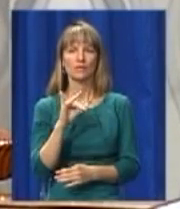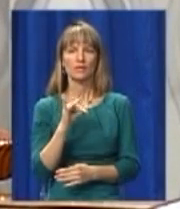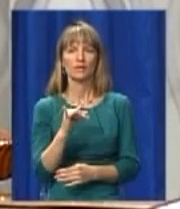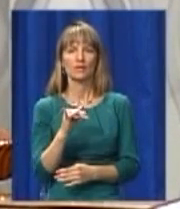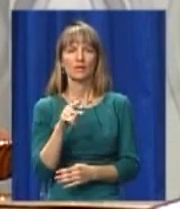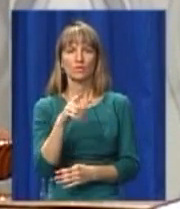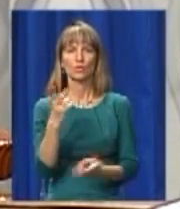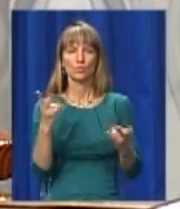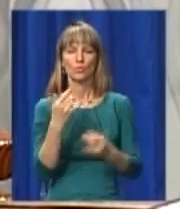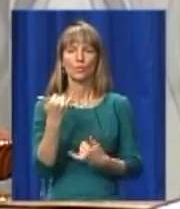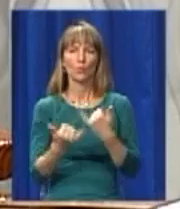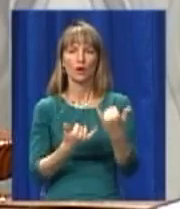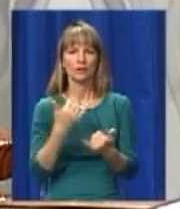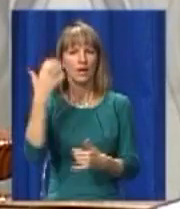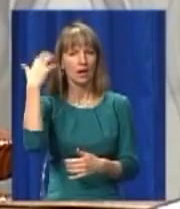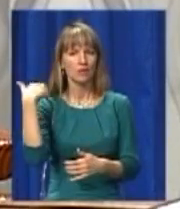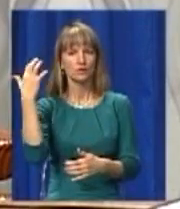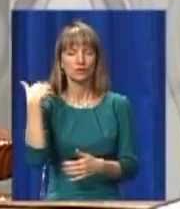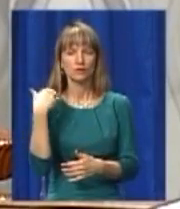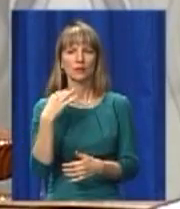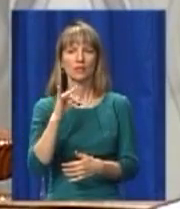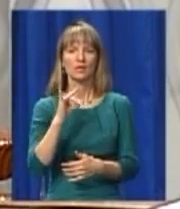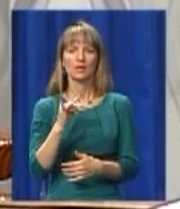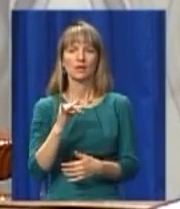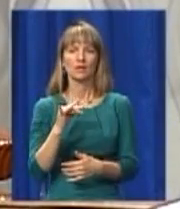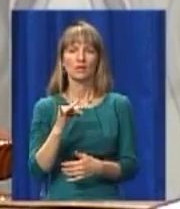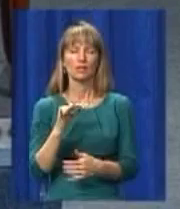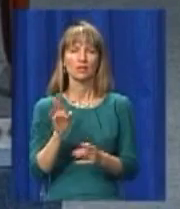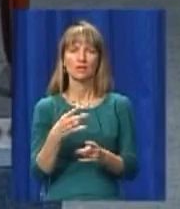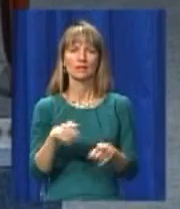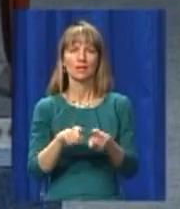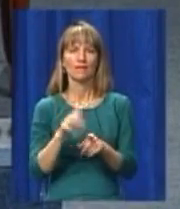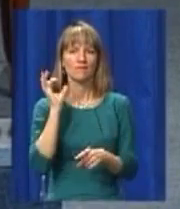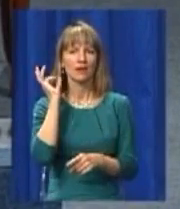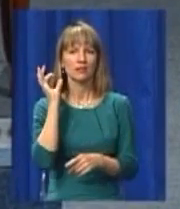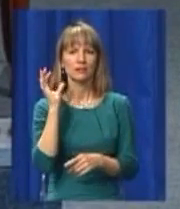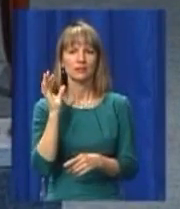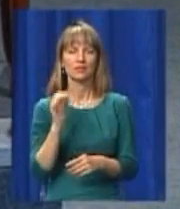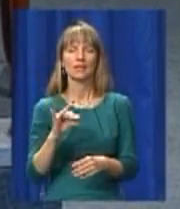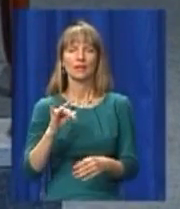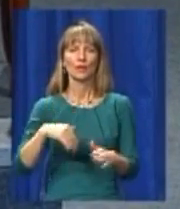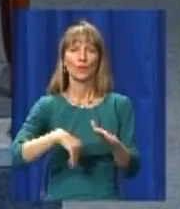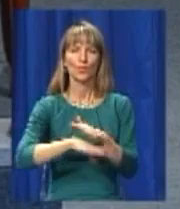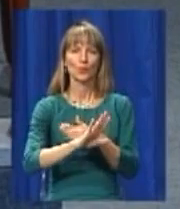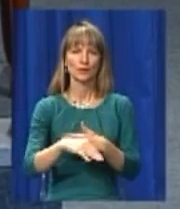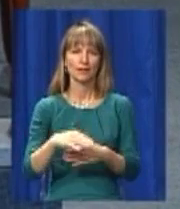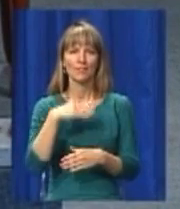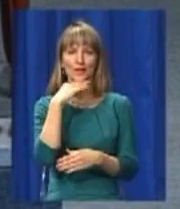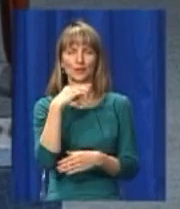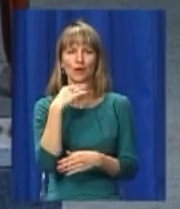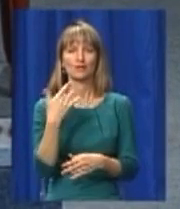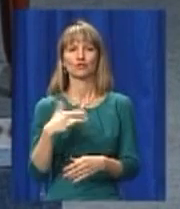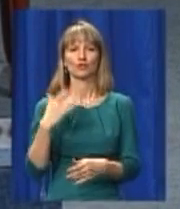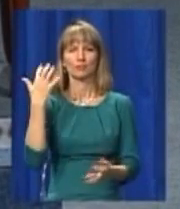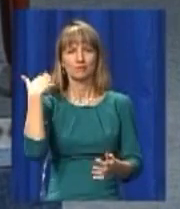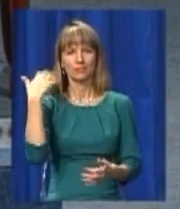за ними надо ухаживать, то есть расчесывать их, а не проснулась утром с такими волосами, и такая сразу, оп, хвостик. Пришла в школу, а нащо расчесываться, что